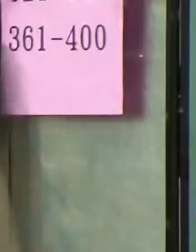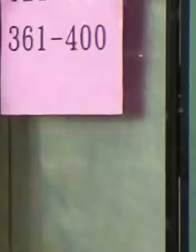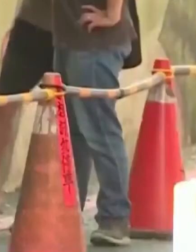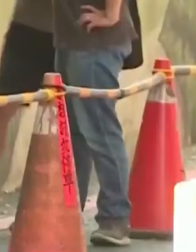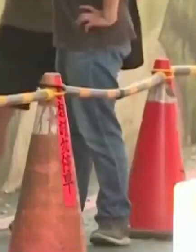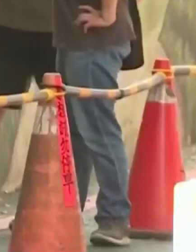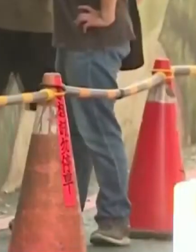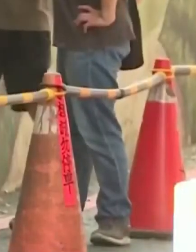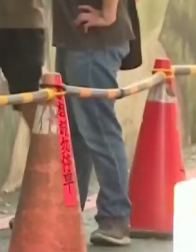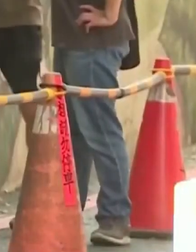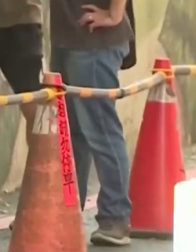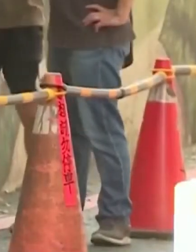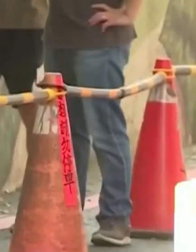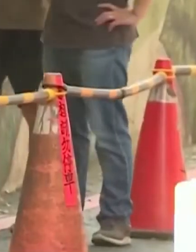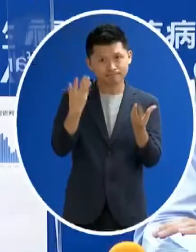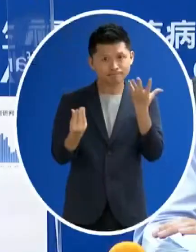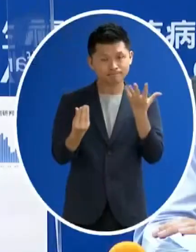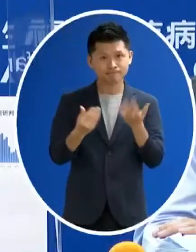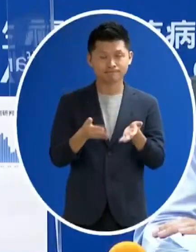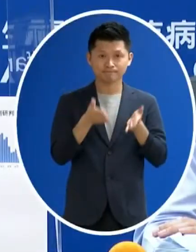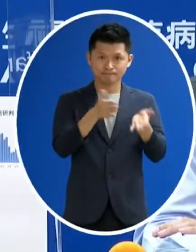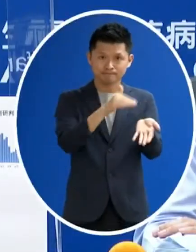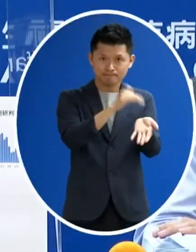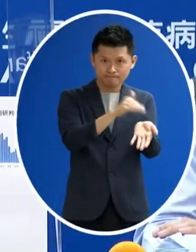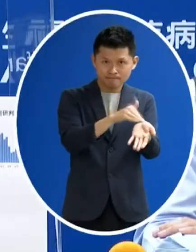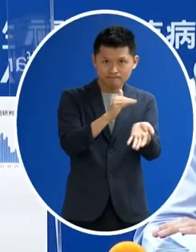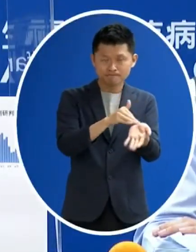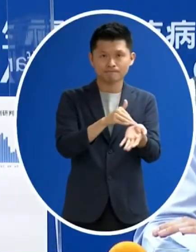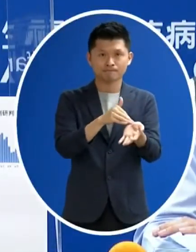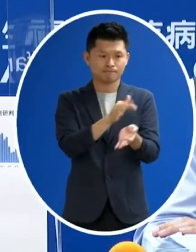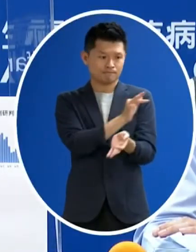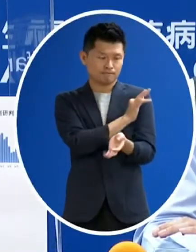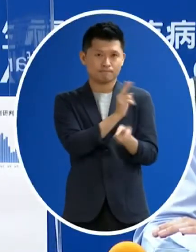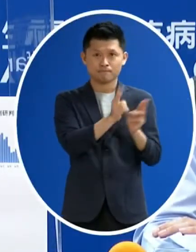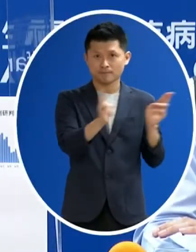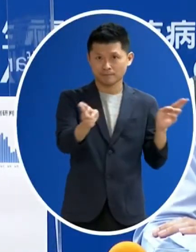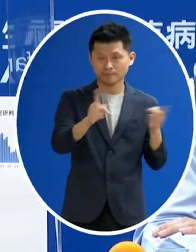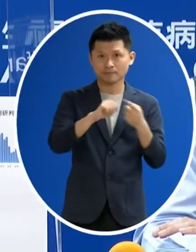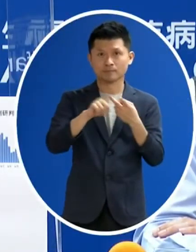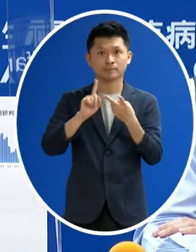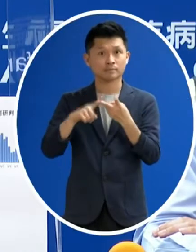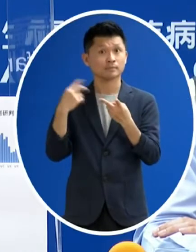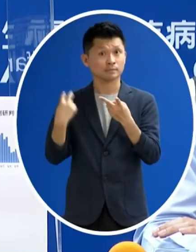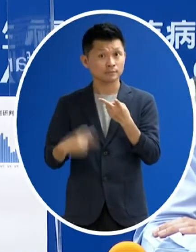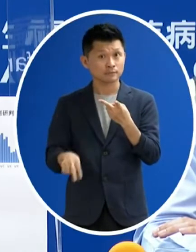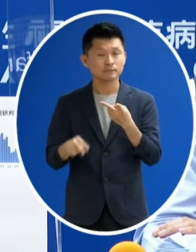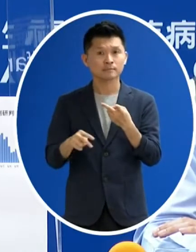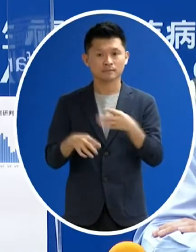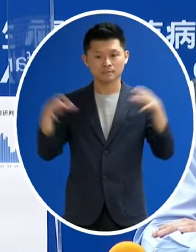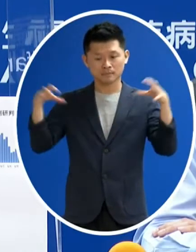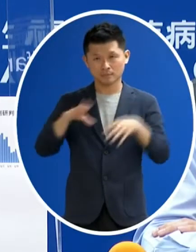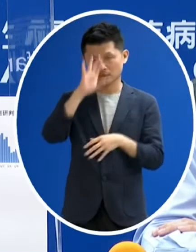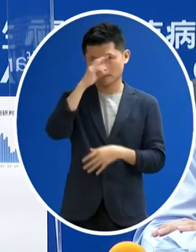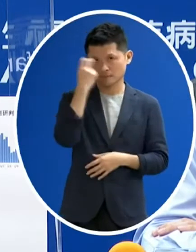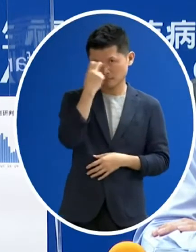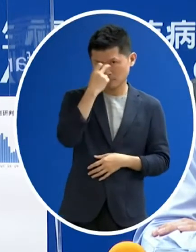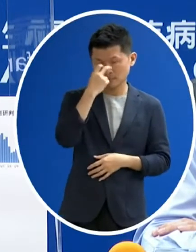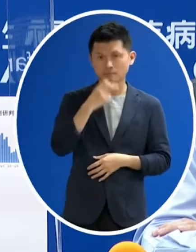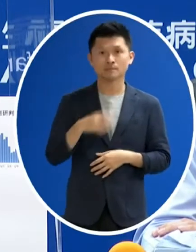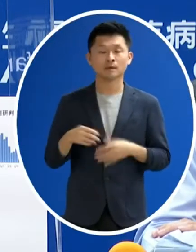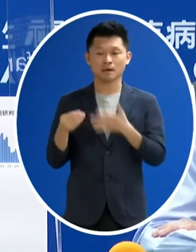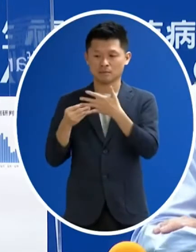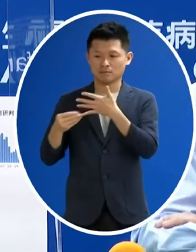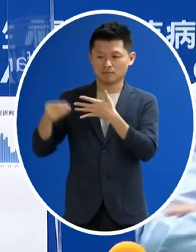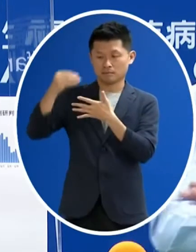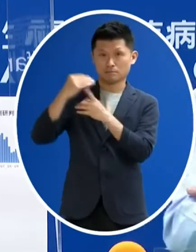上减轻许多。 整体在医疗的供应，或者就是说在我们的一个集中检疫或是加强版的